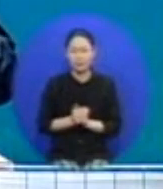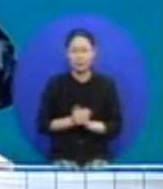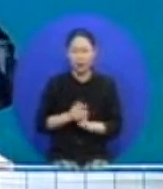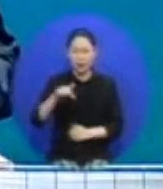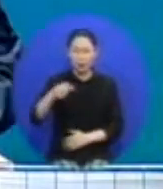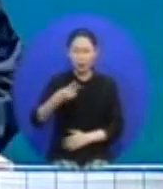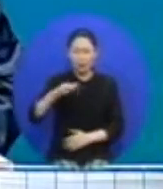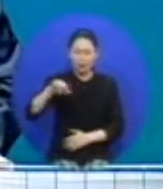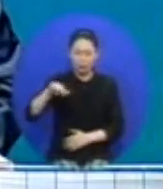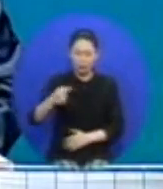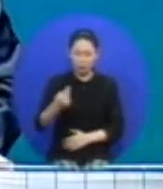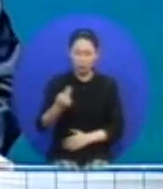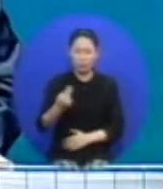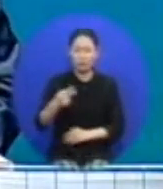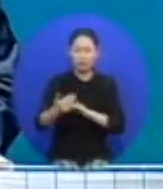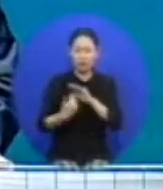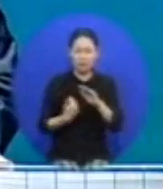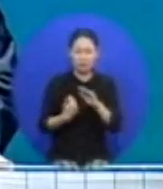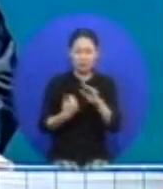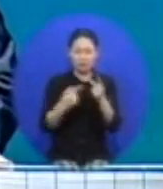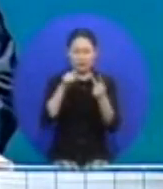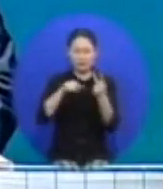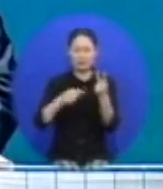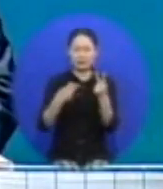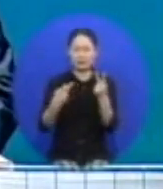고린도전서 2장 12절에 보면